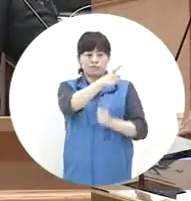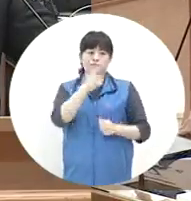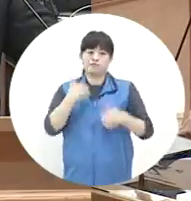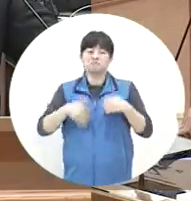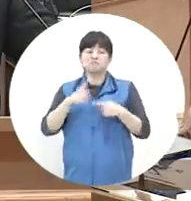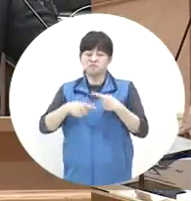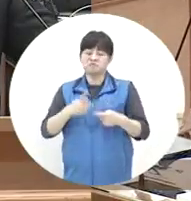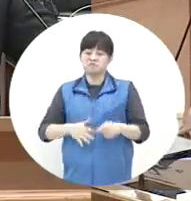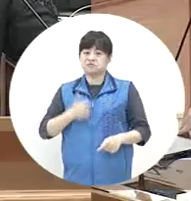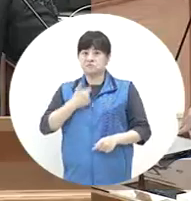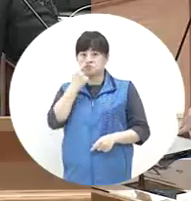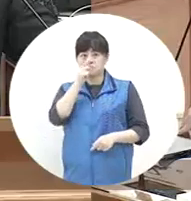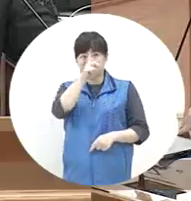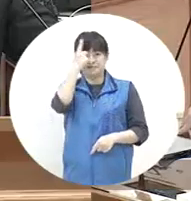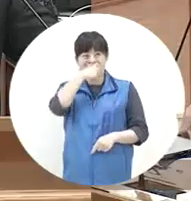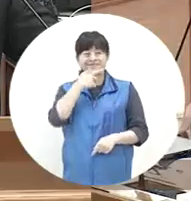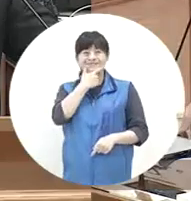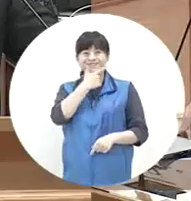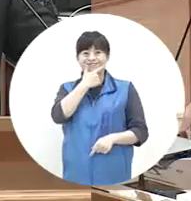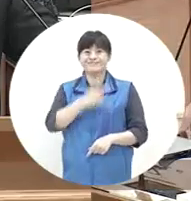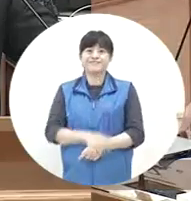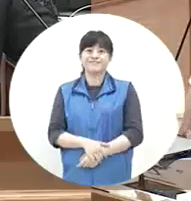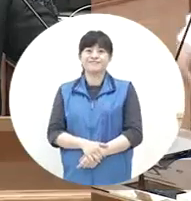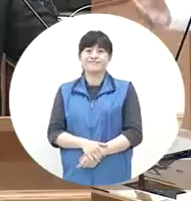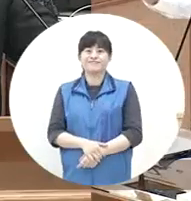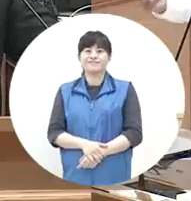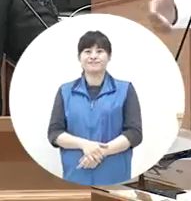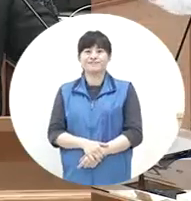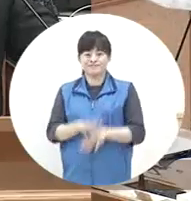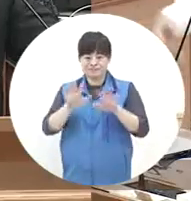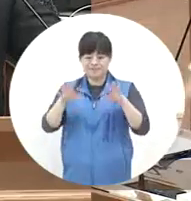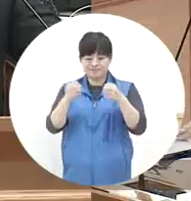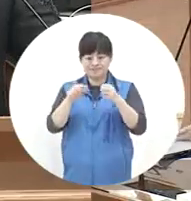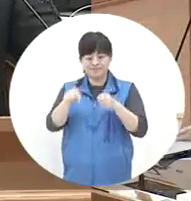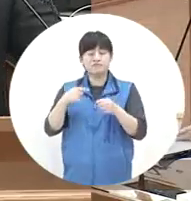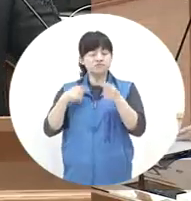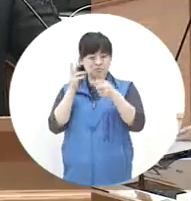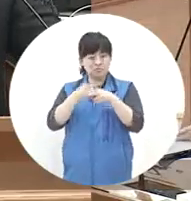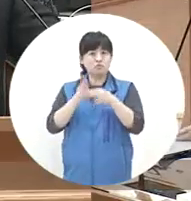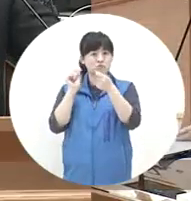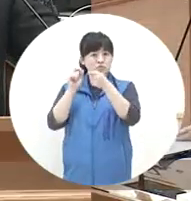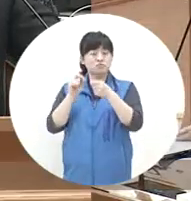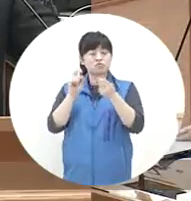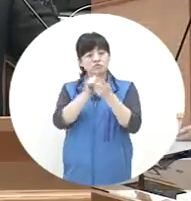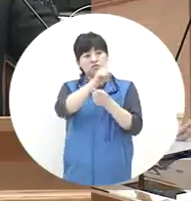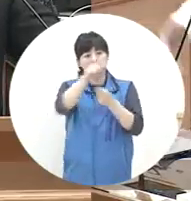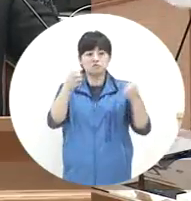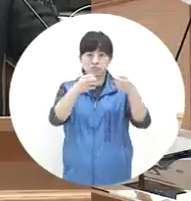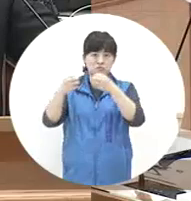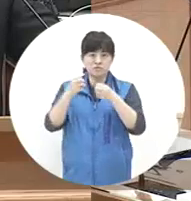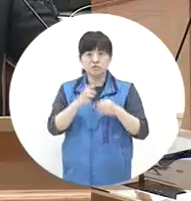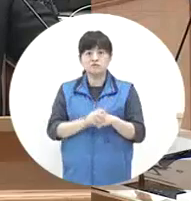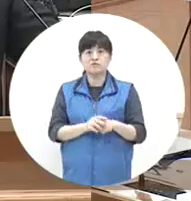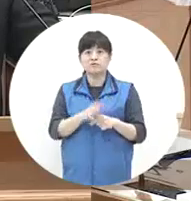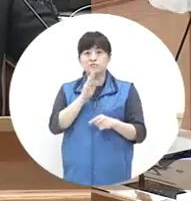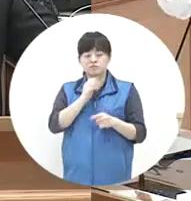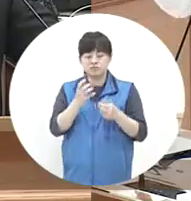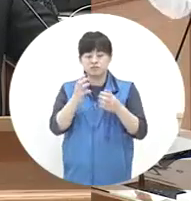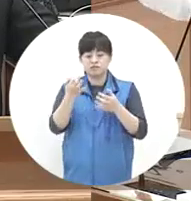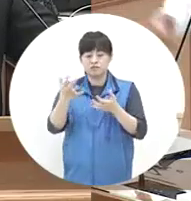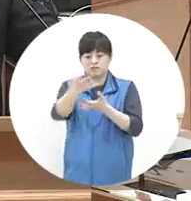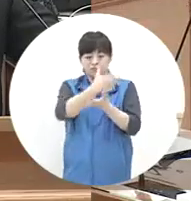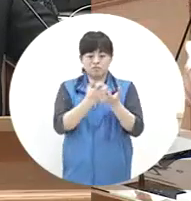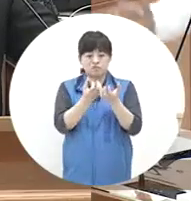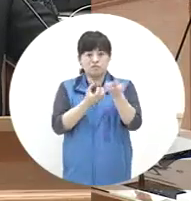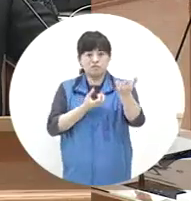真的啦齁，我看你也很开心，就是这样子。那在讨论这个啊，我相信最近大家都一直跟你讨论有关统筹分配管。那统